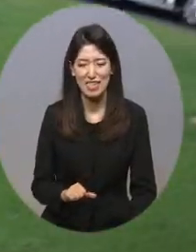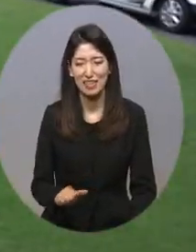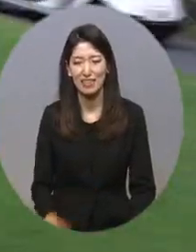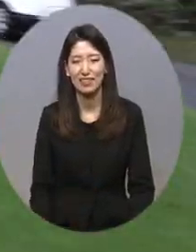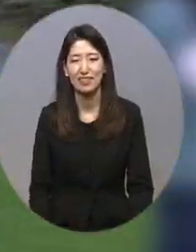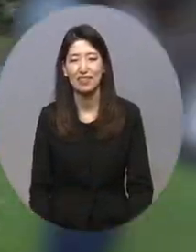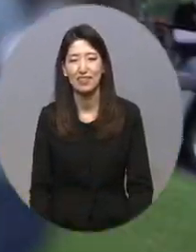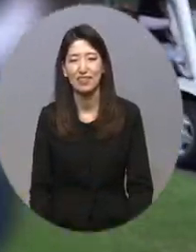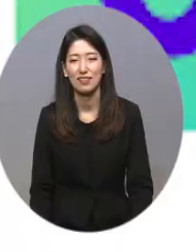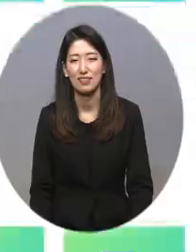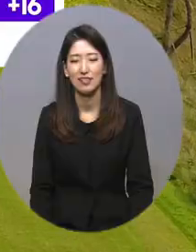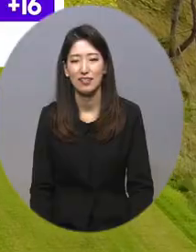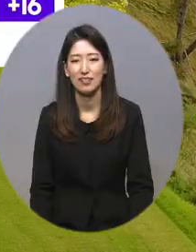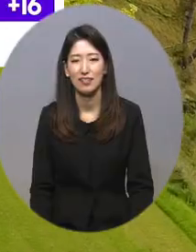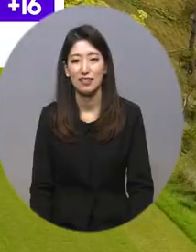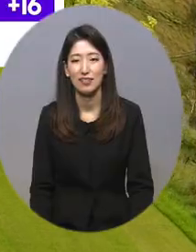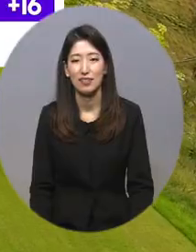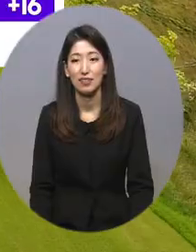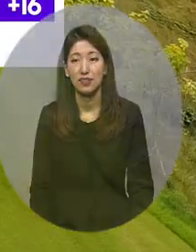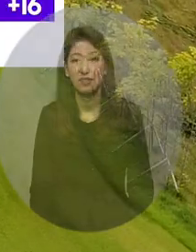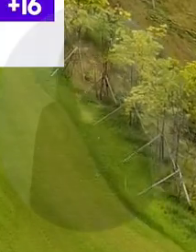아, 졌어.